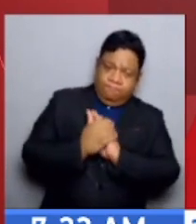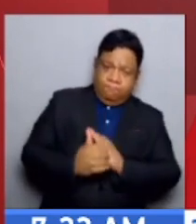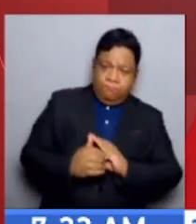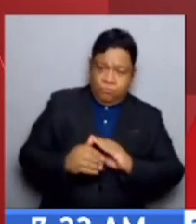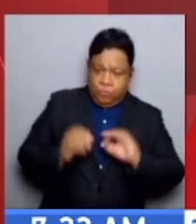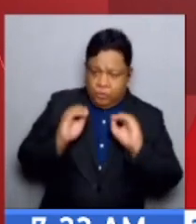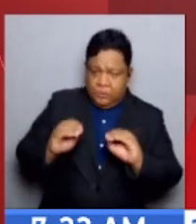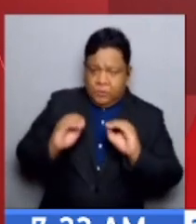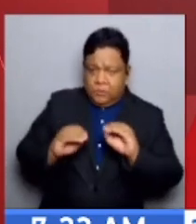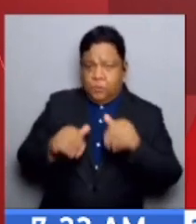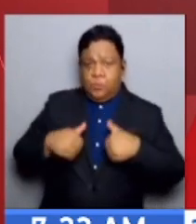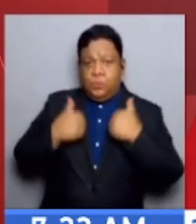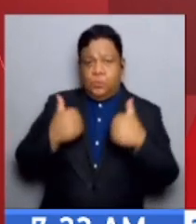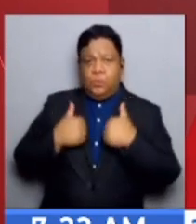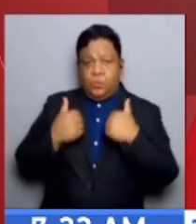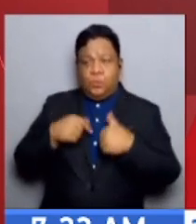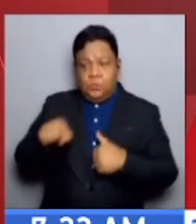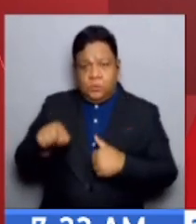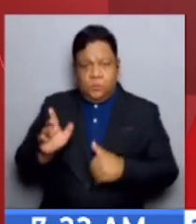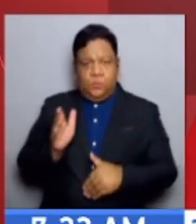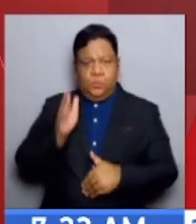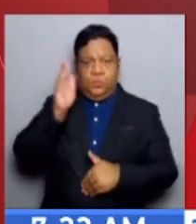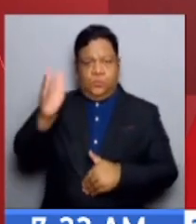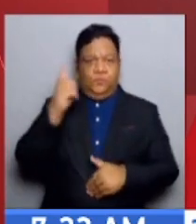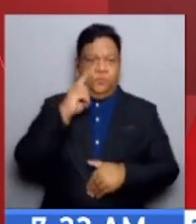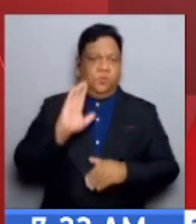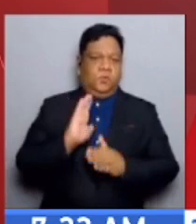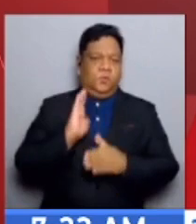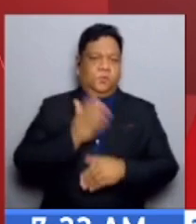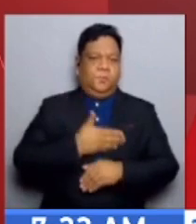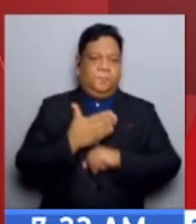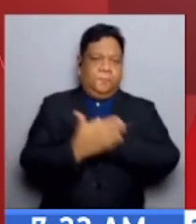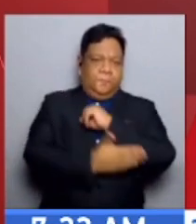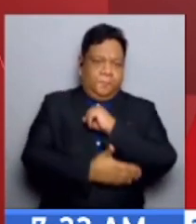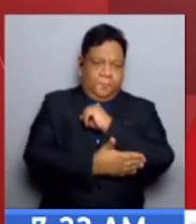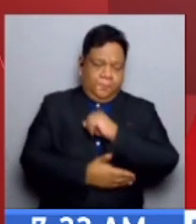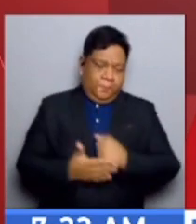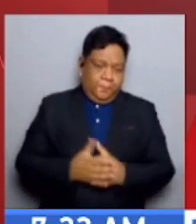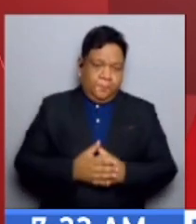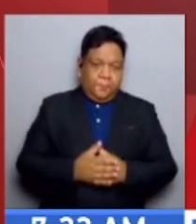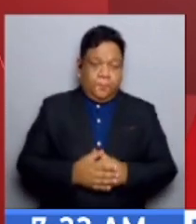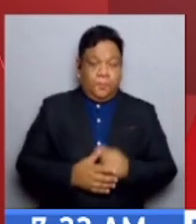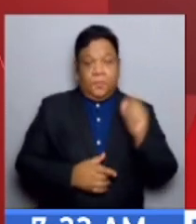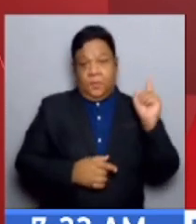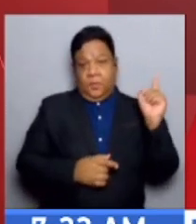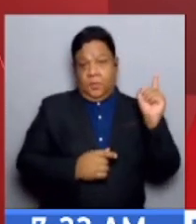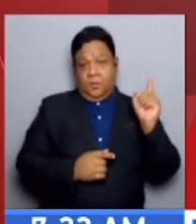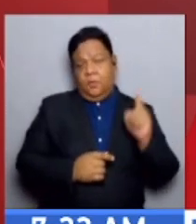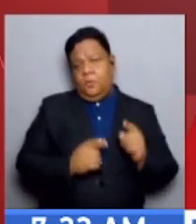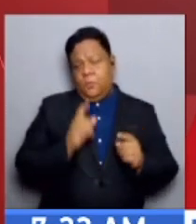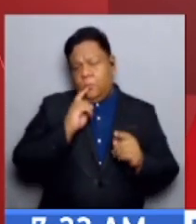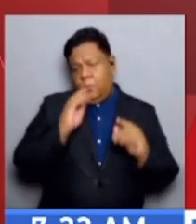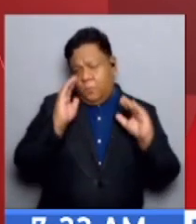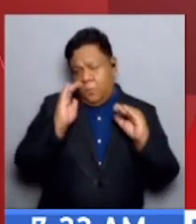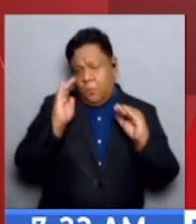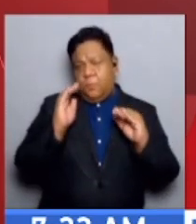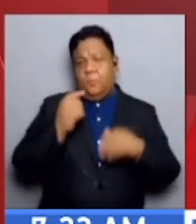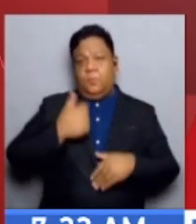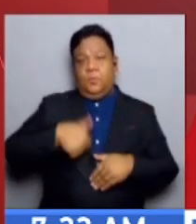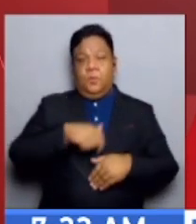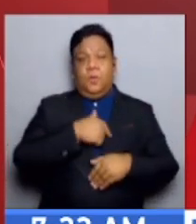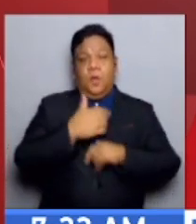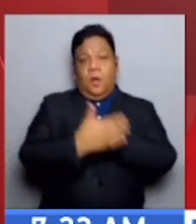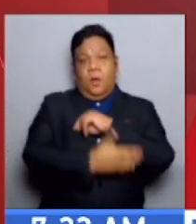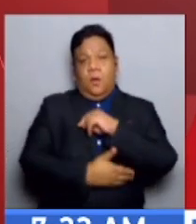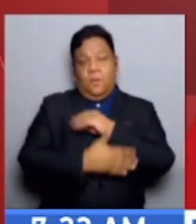magiging kinabukasan ng bayan. Hiling naman ni Janeline Aquino, maging malaya na raw sana ang ating bansa sa